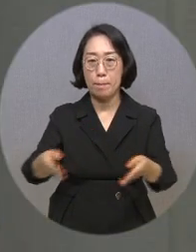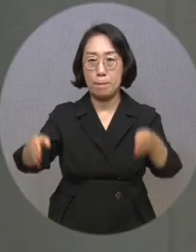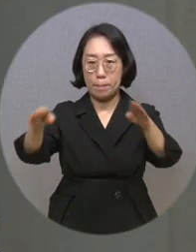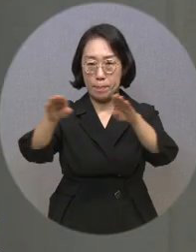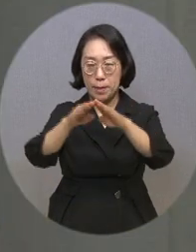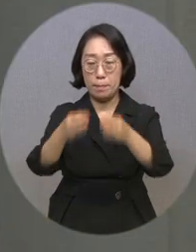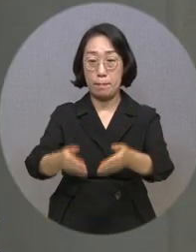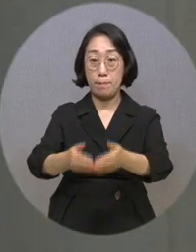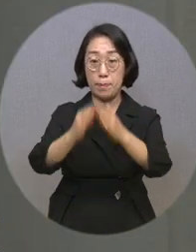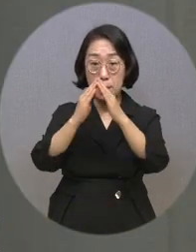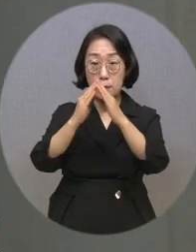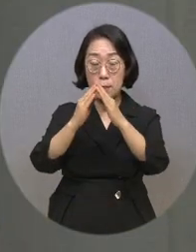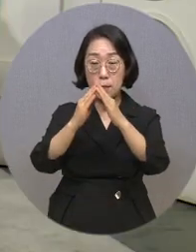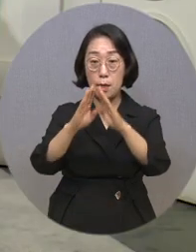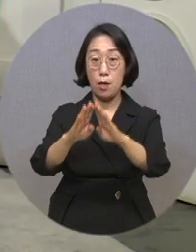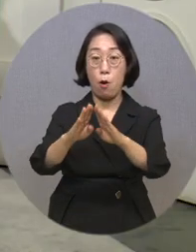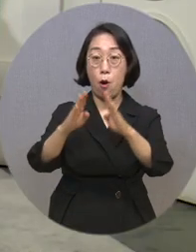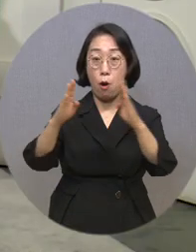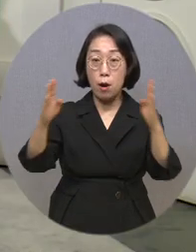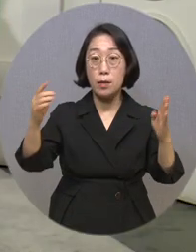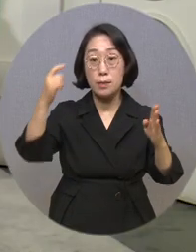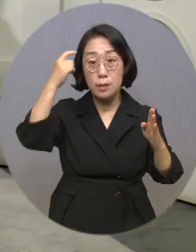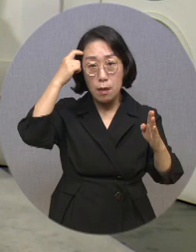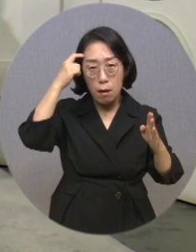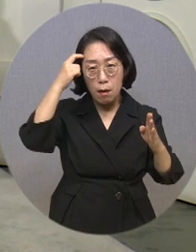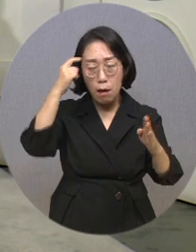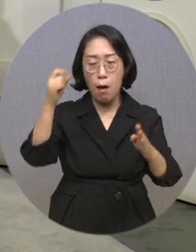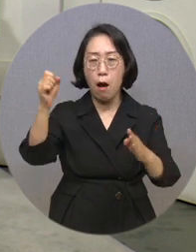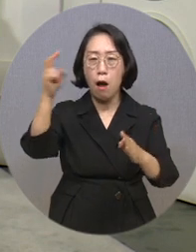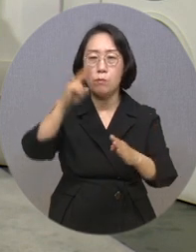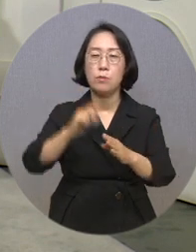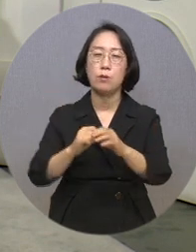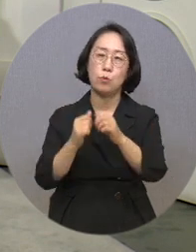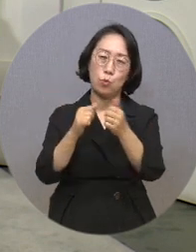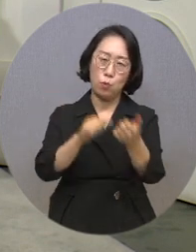오픈식을 하려고 하던 그 해 갑자기